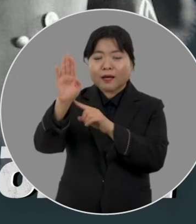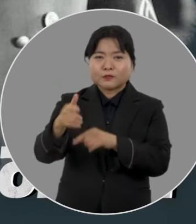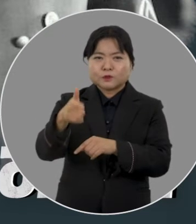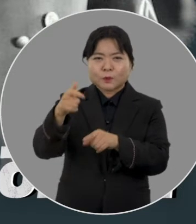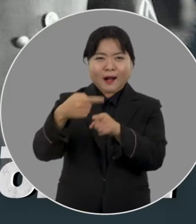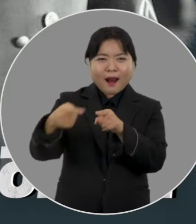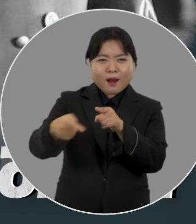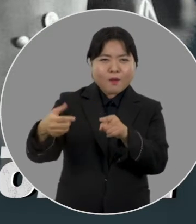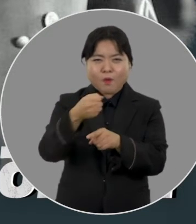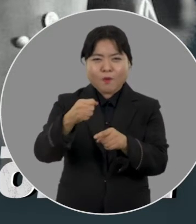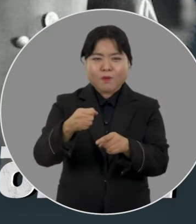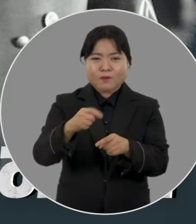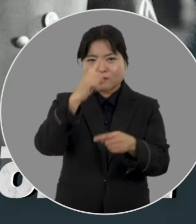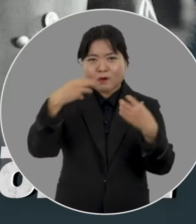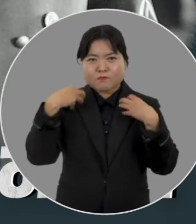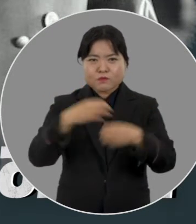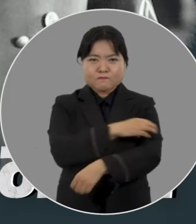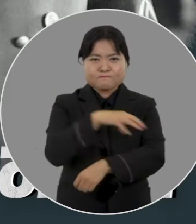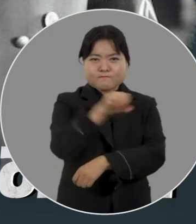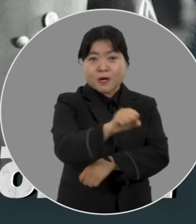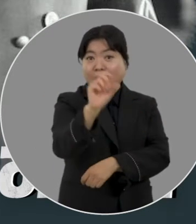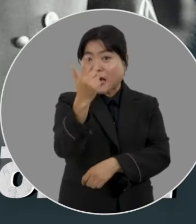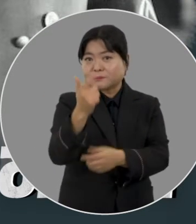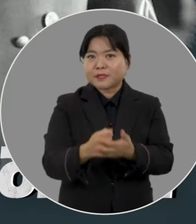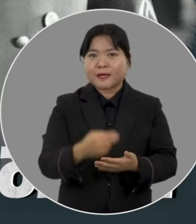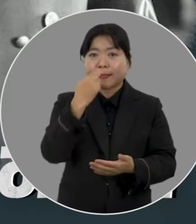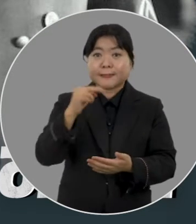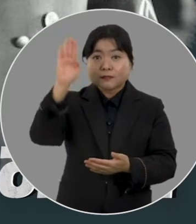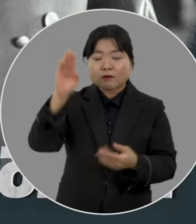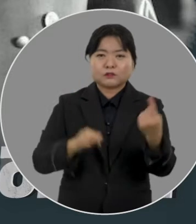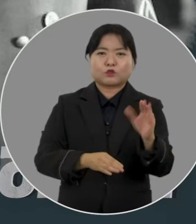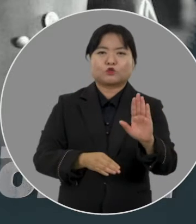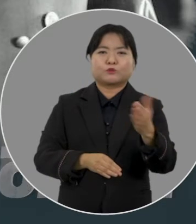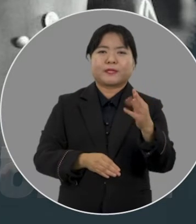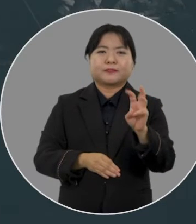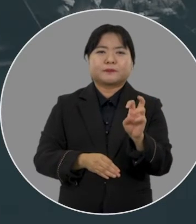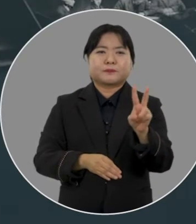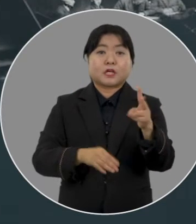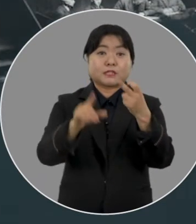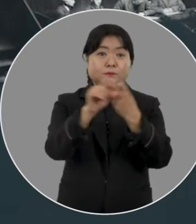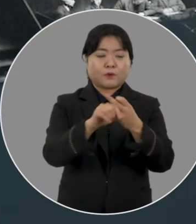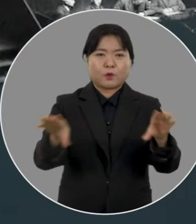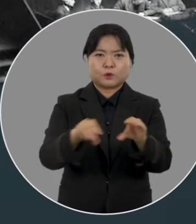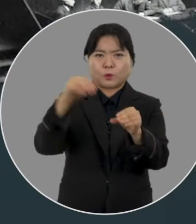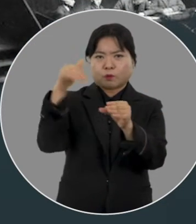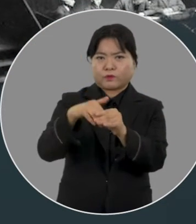집권했던 게 결코 아니었어요. 히틀러는 1932년 12월